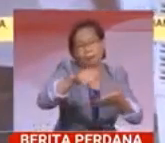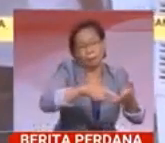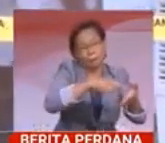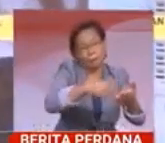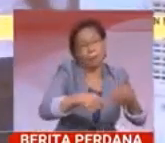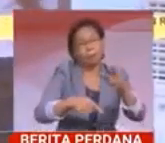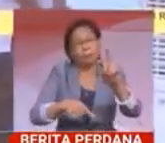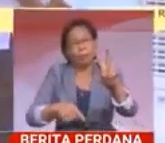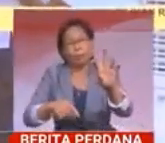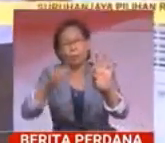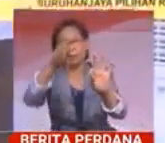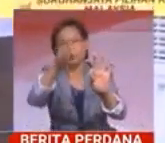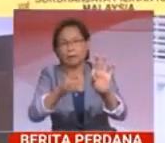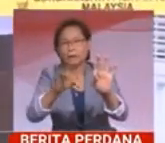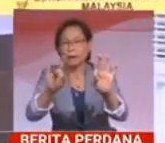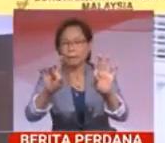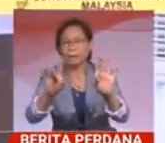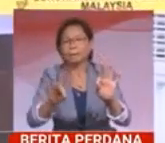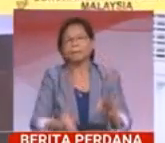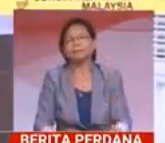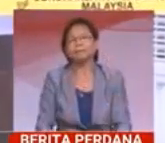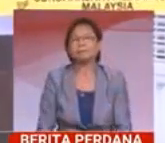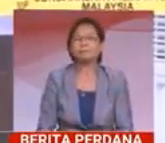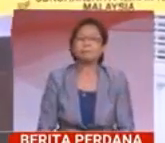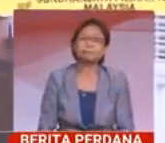29 orkes ini